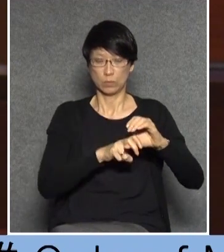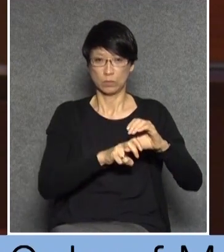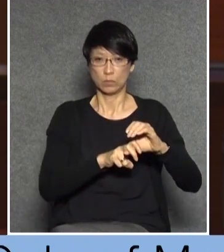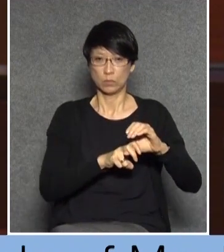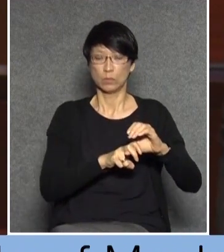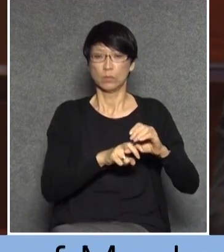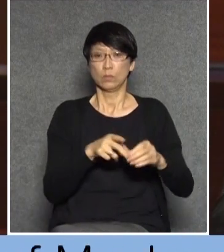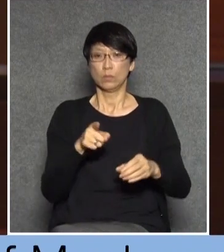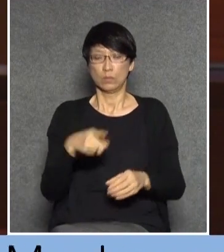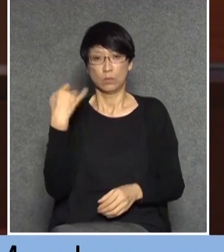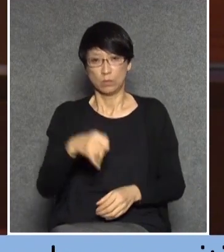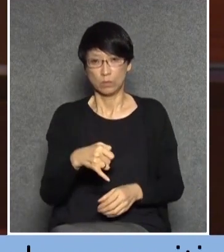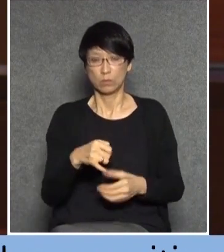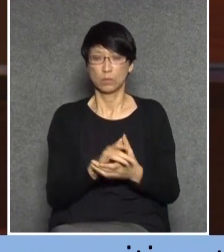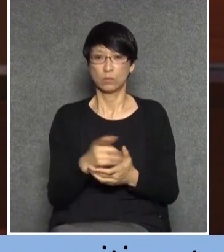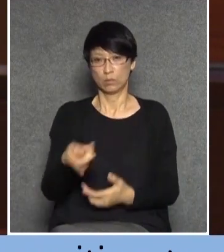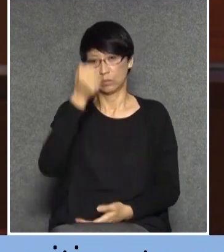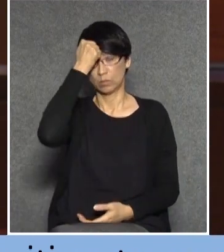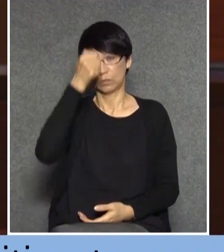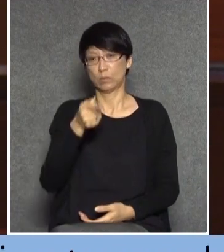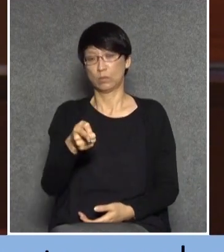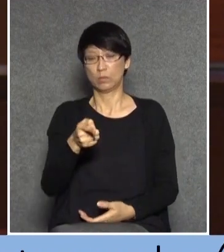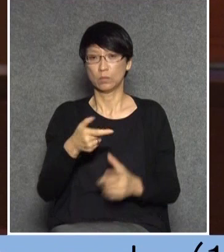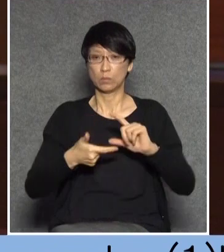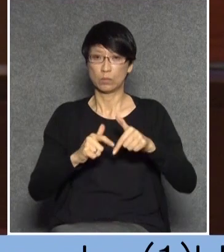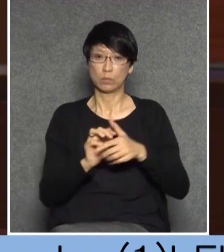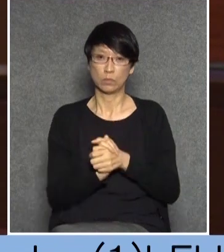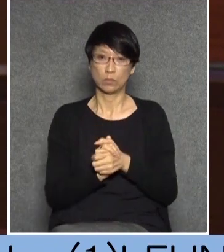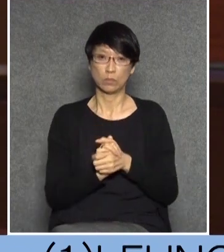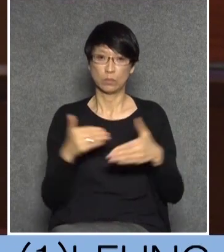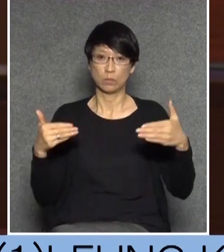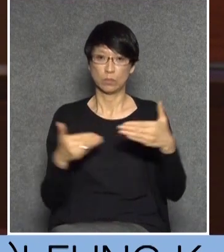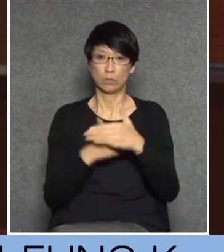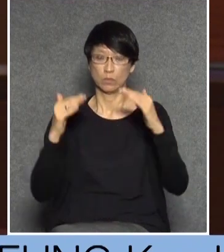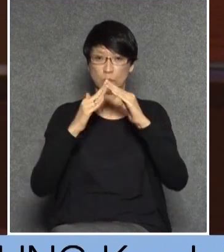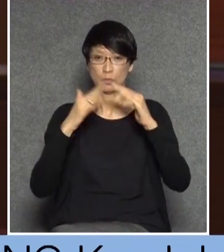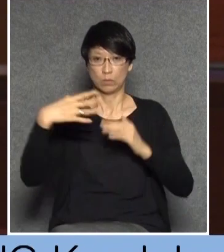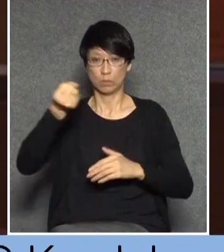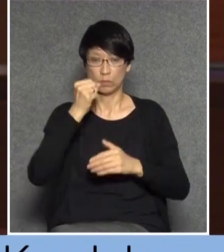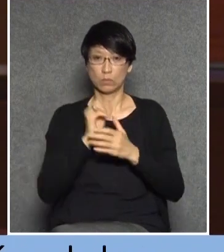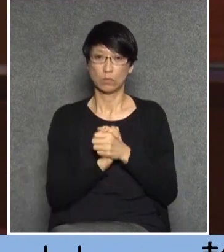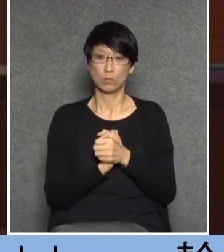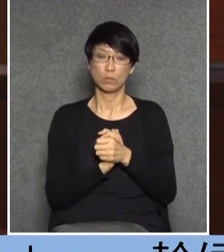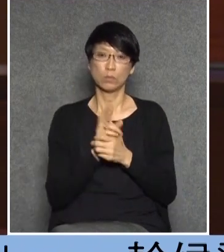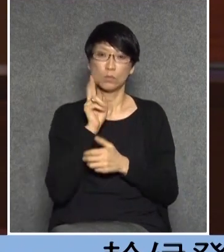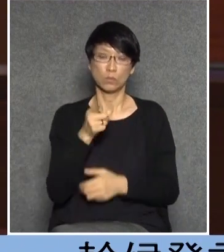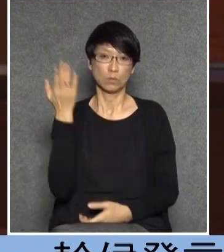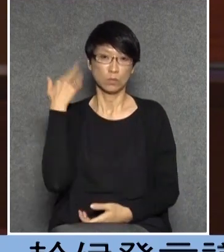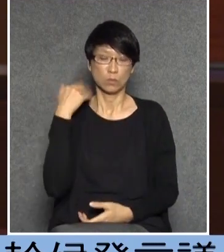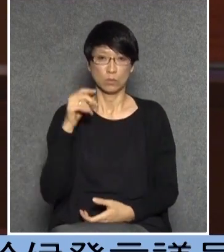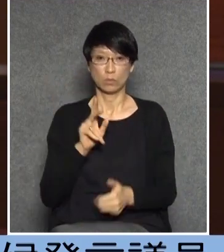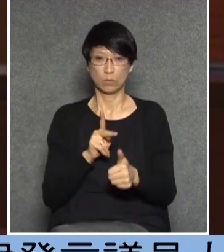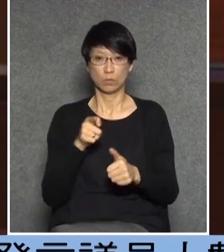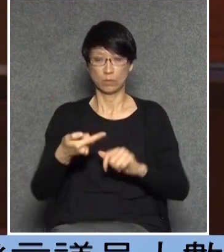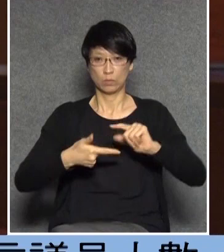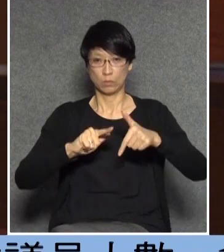出呢啲咁笨拙嘅方案。後來運房局長張炳良話，原本期望透過呢個方